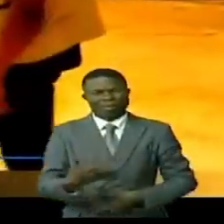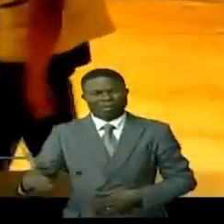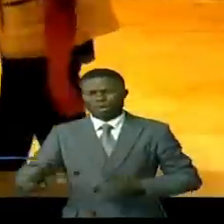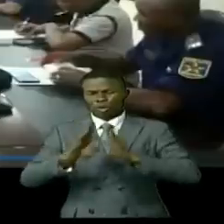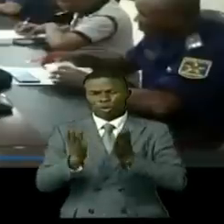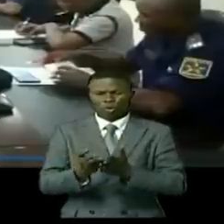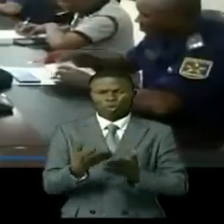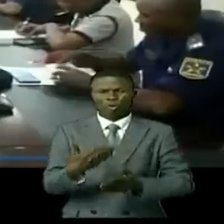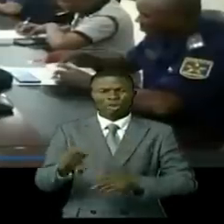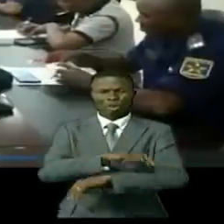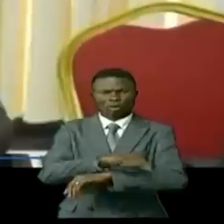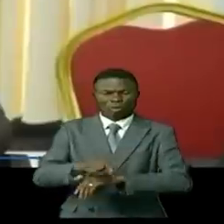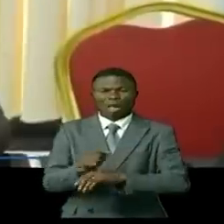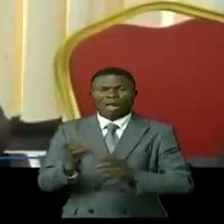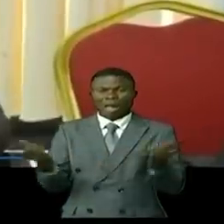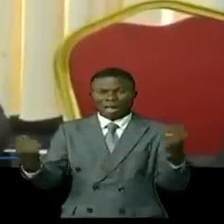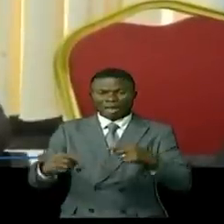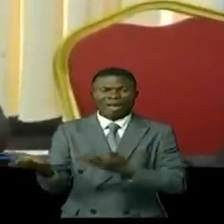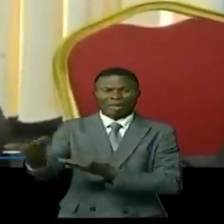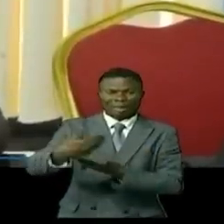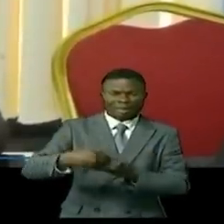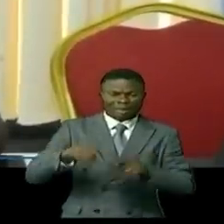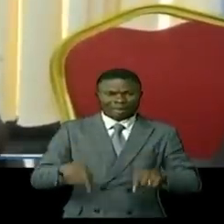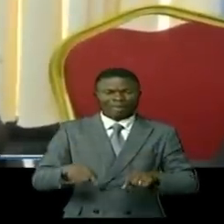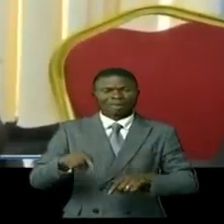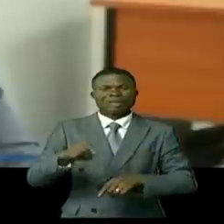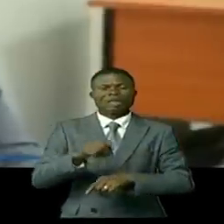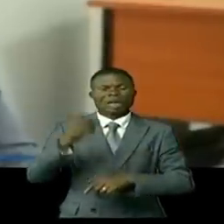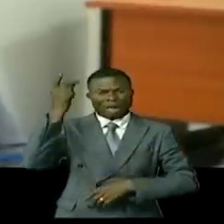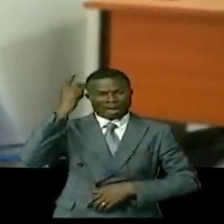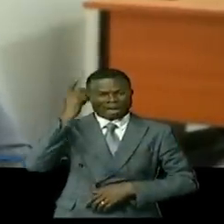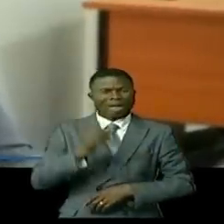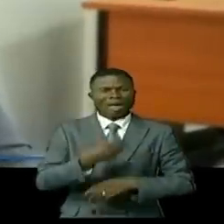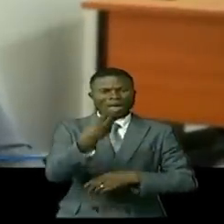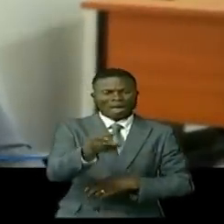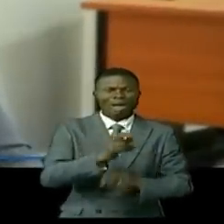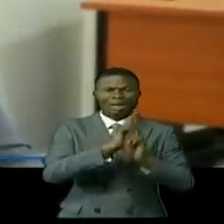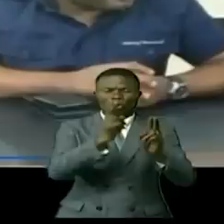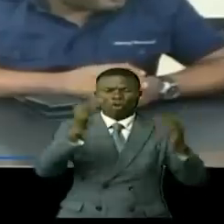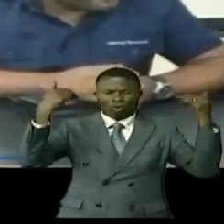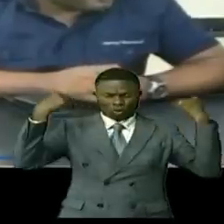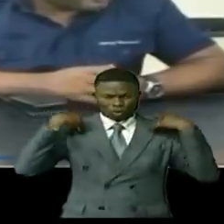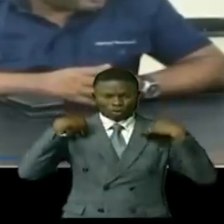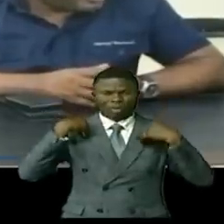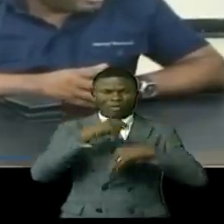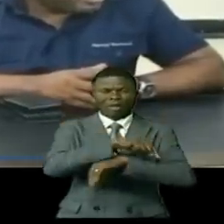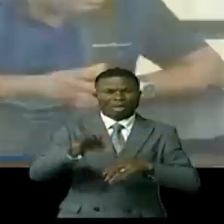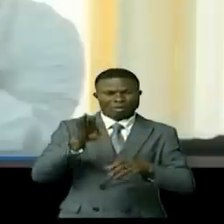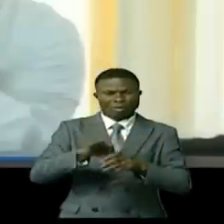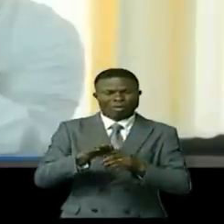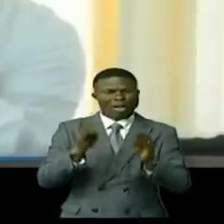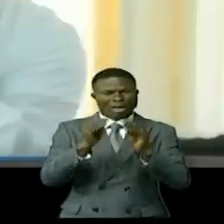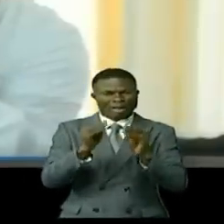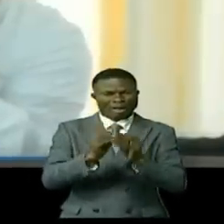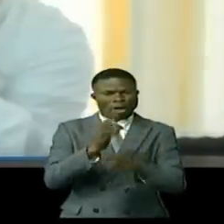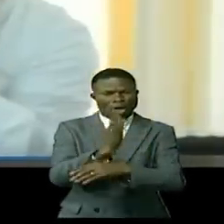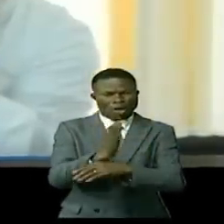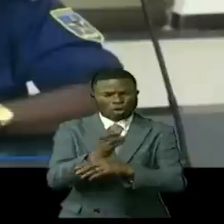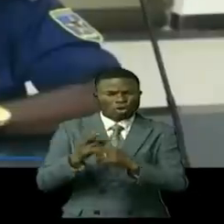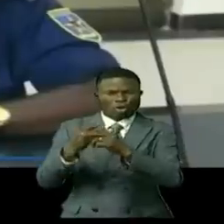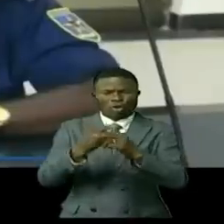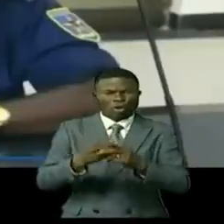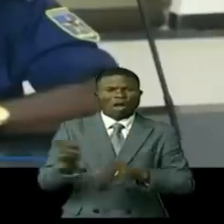De retour à Kinshasa, Maître Fabien Boko a présenté son rapport à la hiérarchie à travers une réunion de conseil de